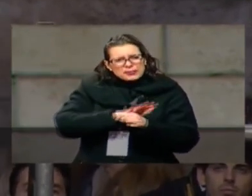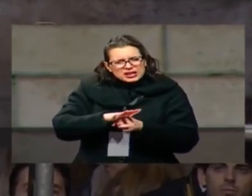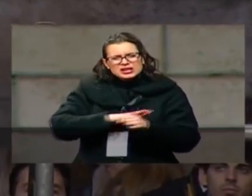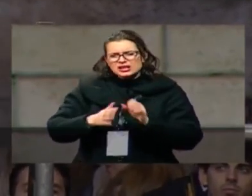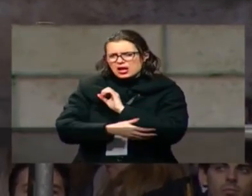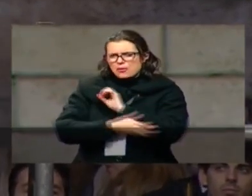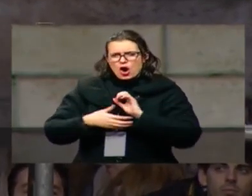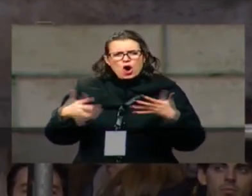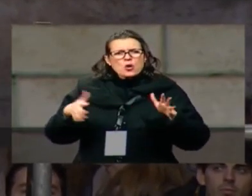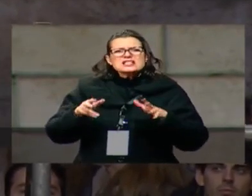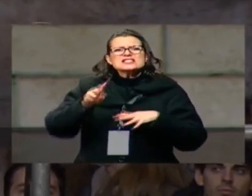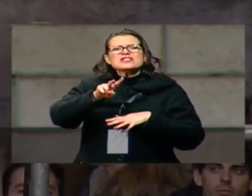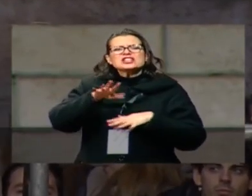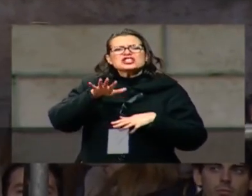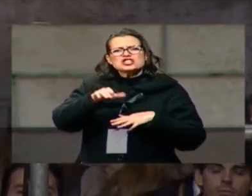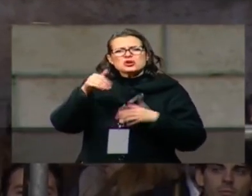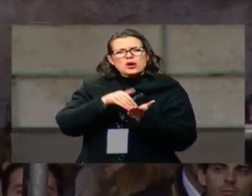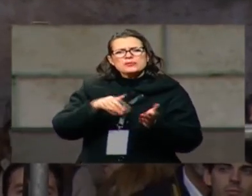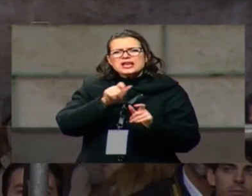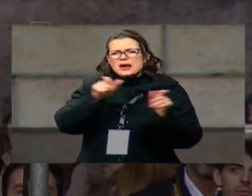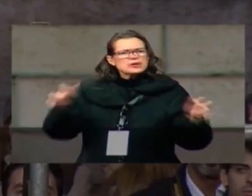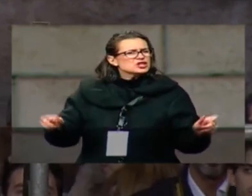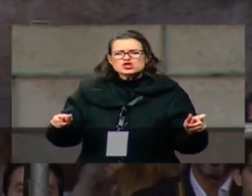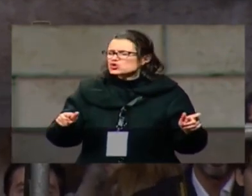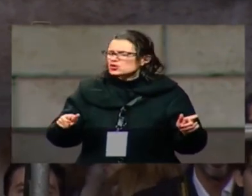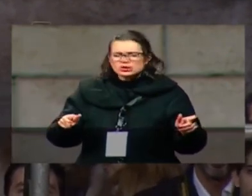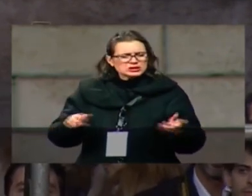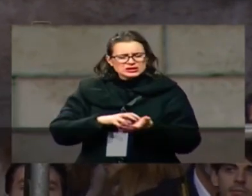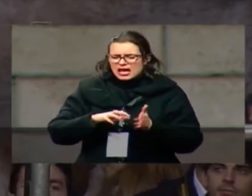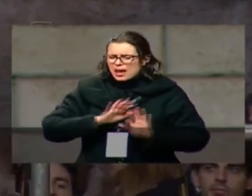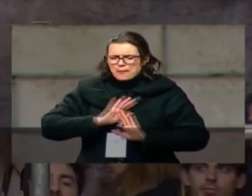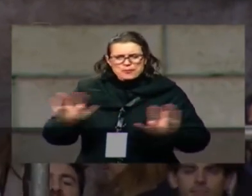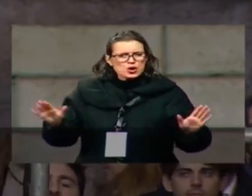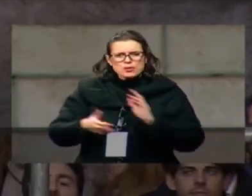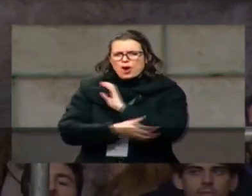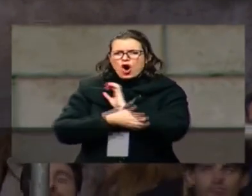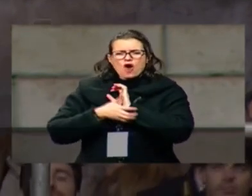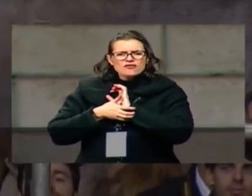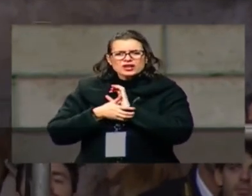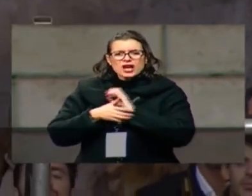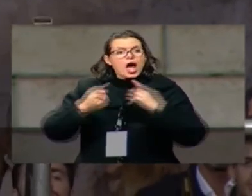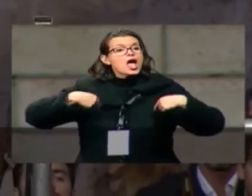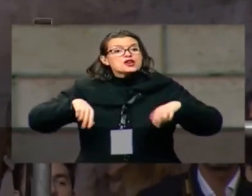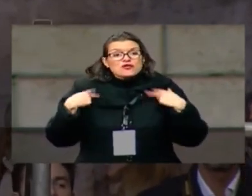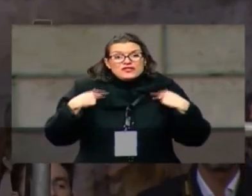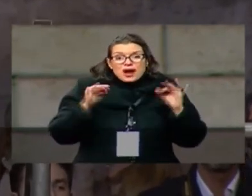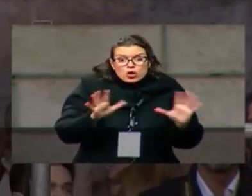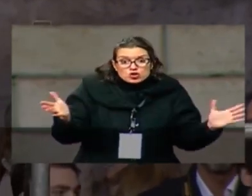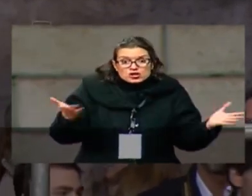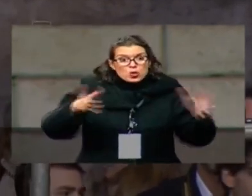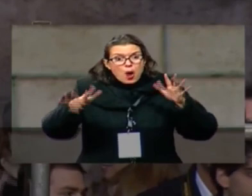milioni di persone che non ce la fanno e noi stiamo qui a vivere così ci stiamo ci stiamo abituando a